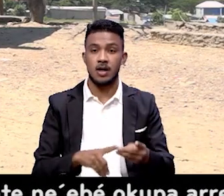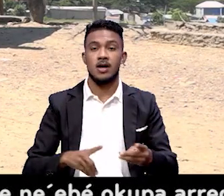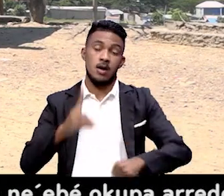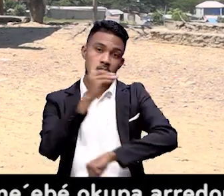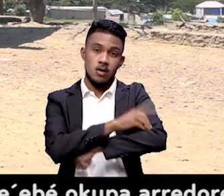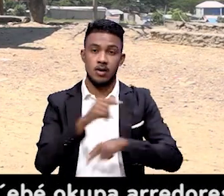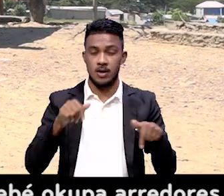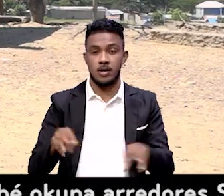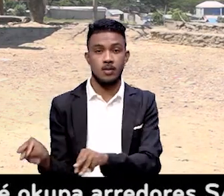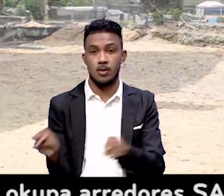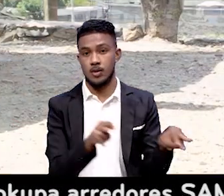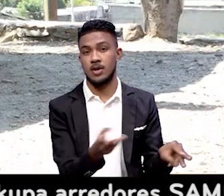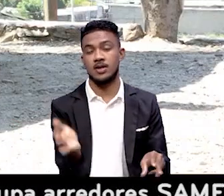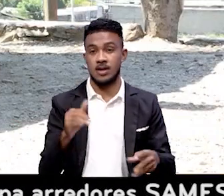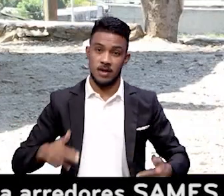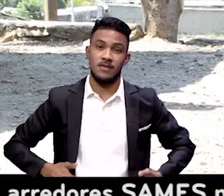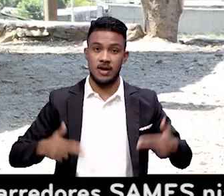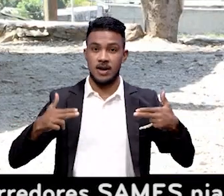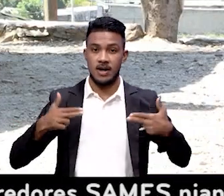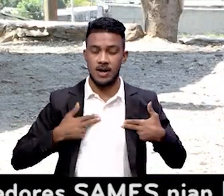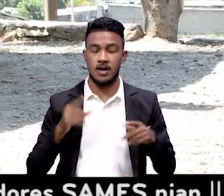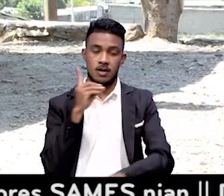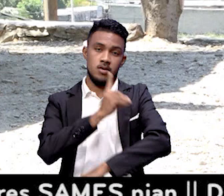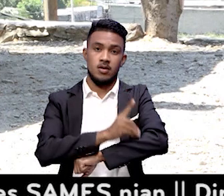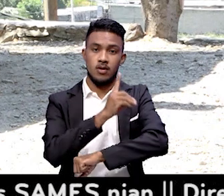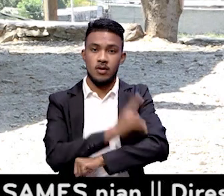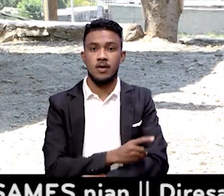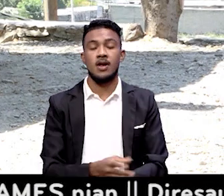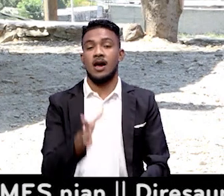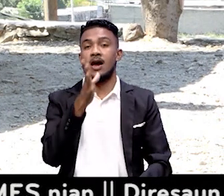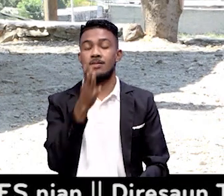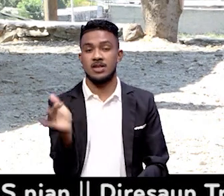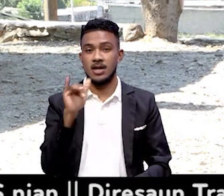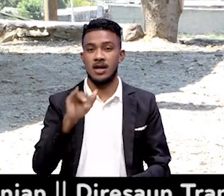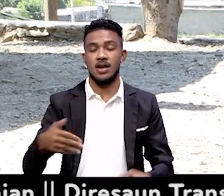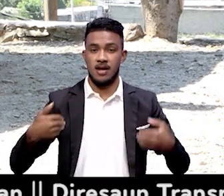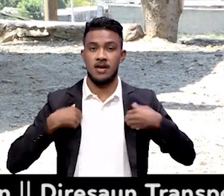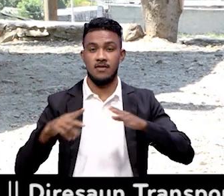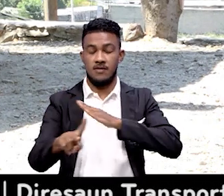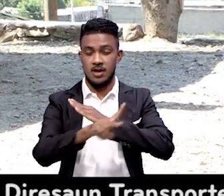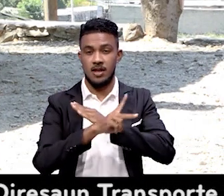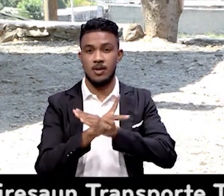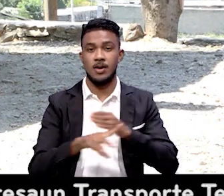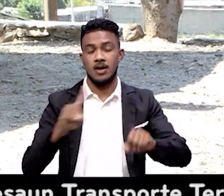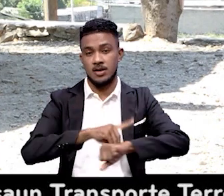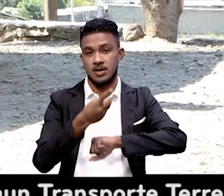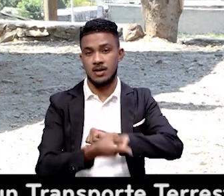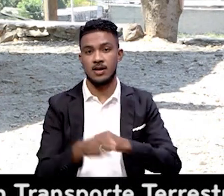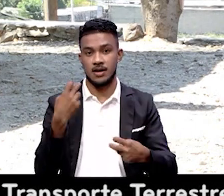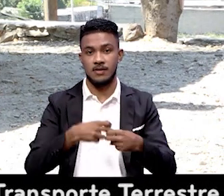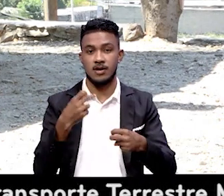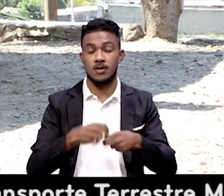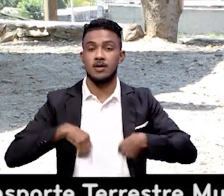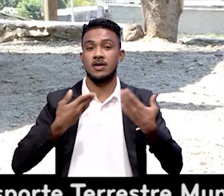sirene vida drastikamente. Ba inan sirene besai vitima husi kalimidadi dane, dificuldadi basira, laos uen